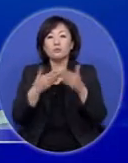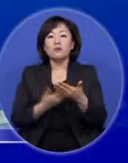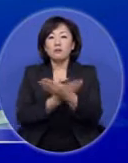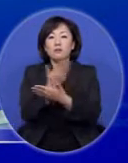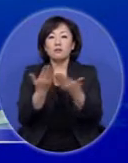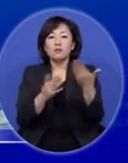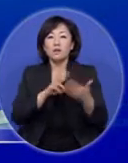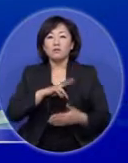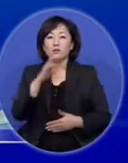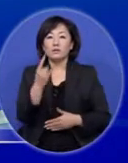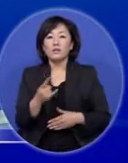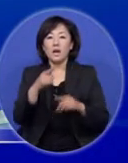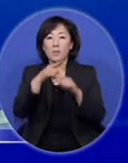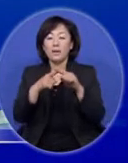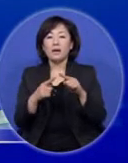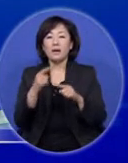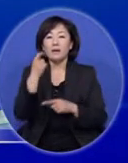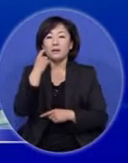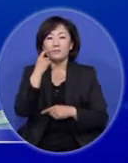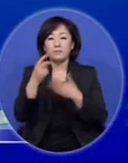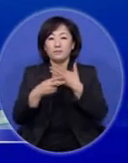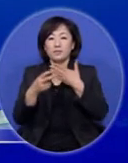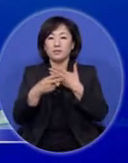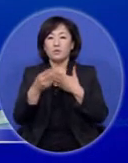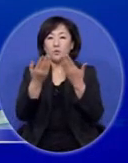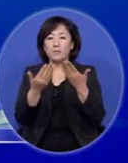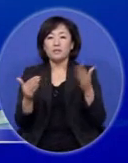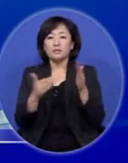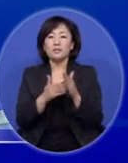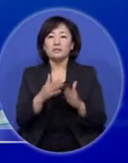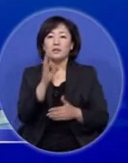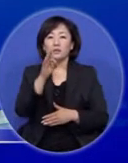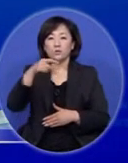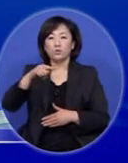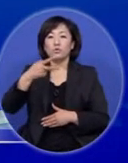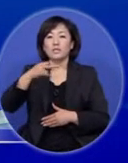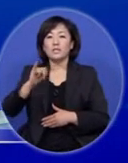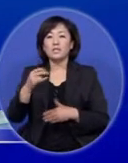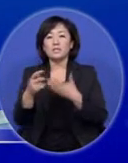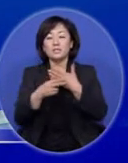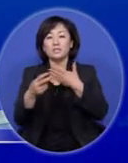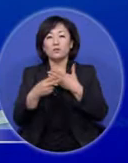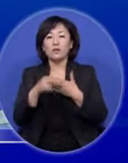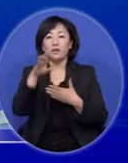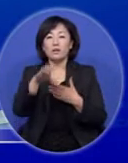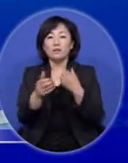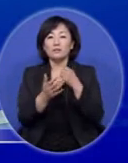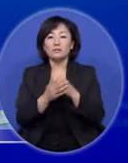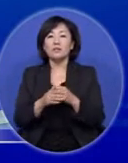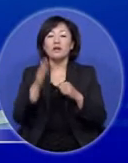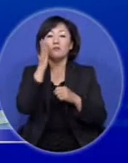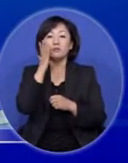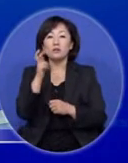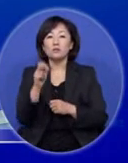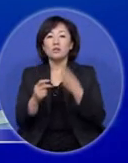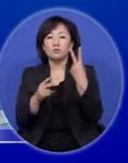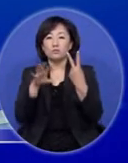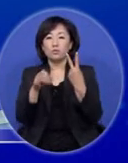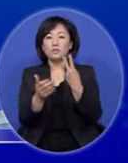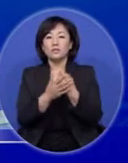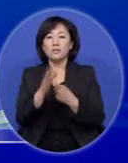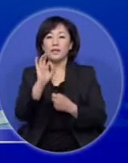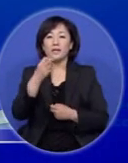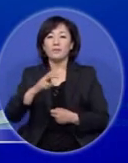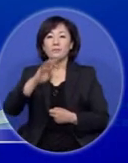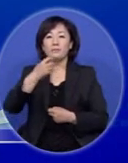공정거래위원회가 이른바 반값 임플란트 논쟁과 관련해 UD 치과 측에 손을 들어줬습니다. 울산에도 두 곳이 있는데 임플란트